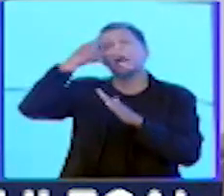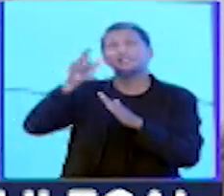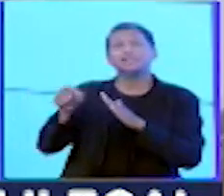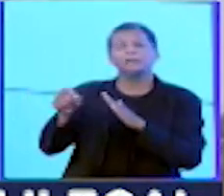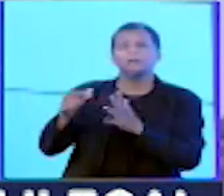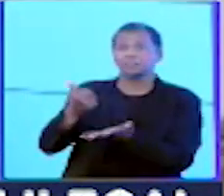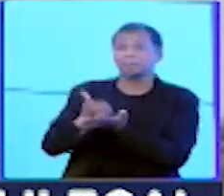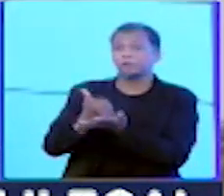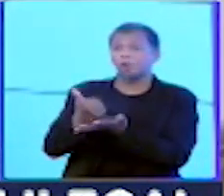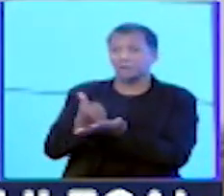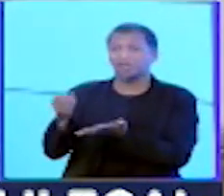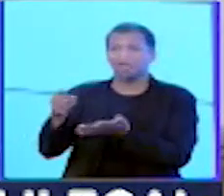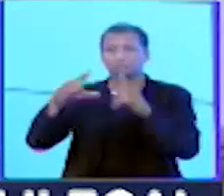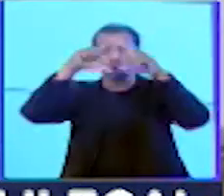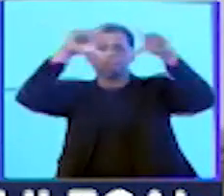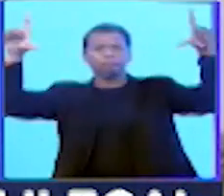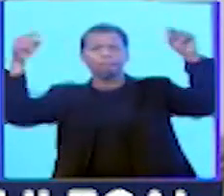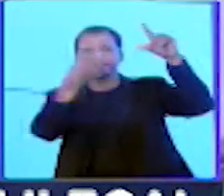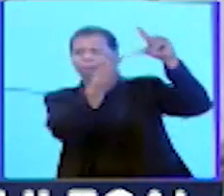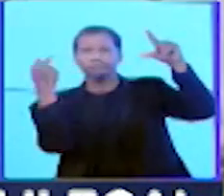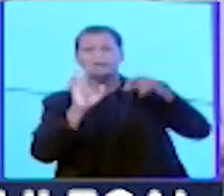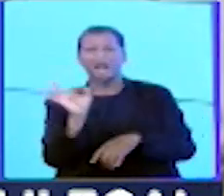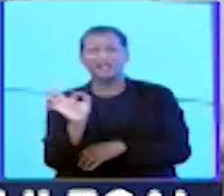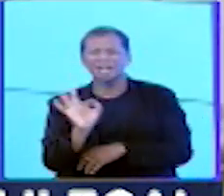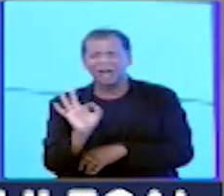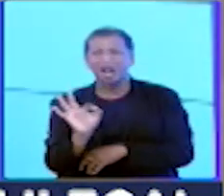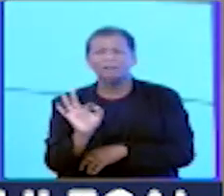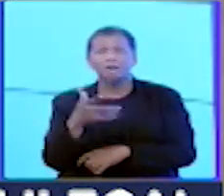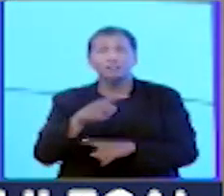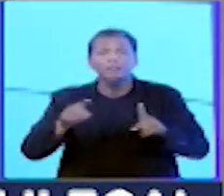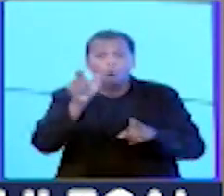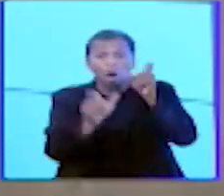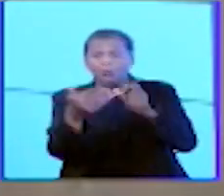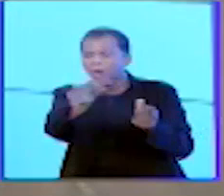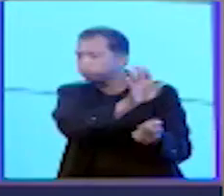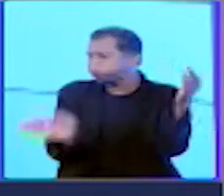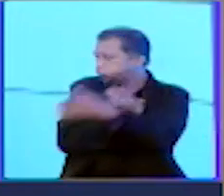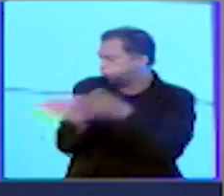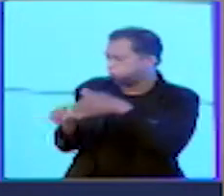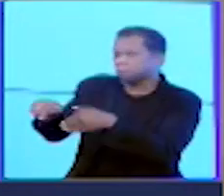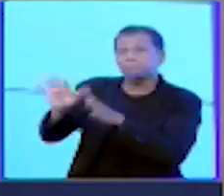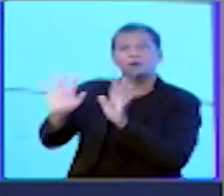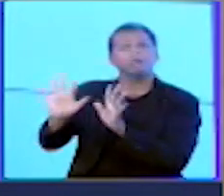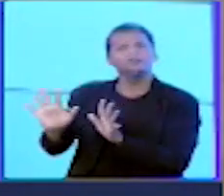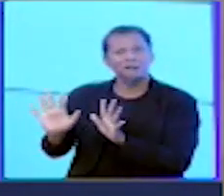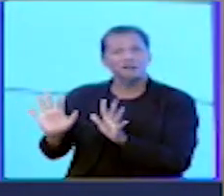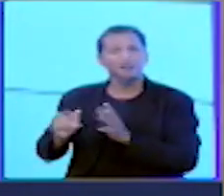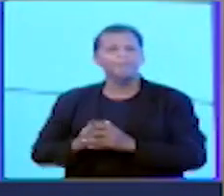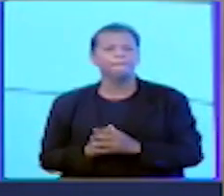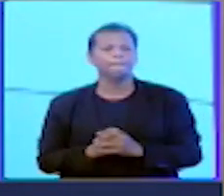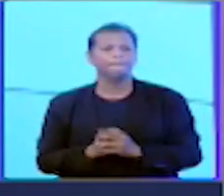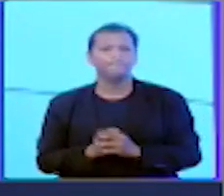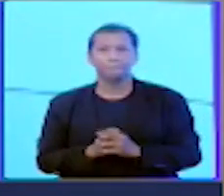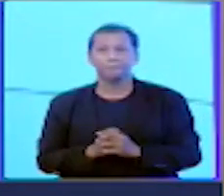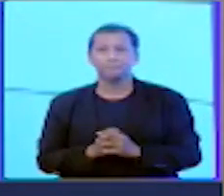namun setiap harinya klinik ramai didatangi pasien. Saya kurang mengetahui ya masalah aborsi